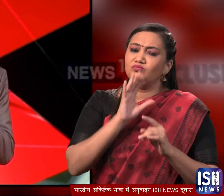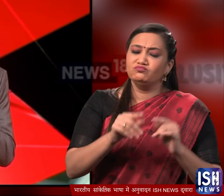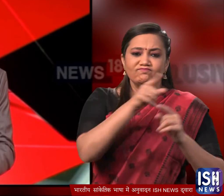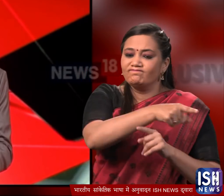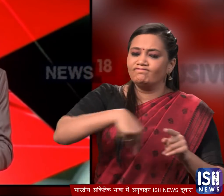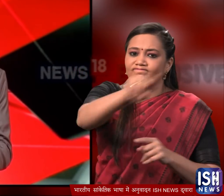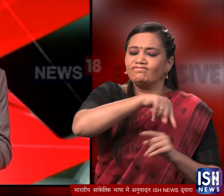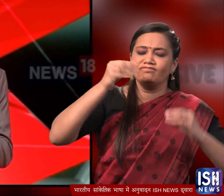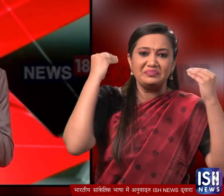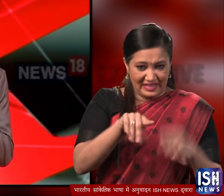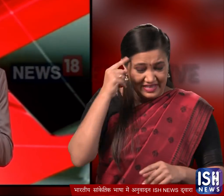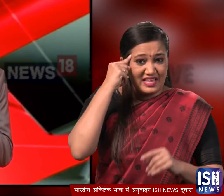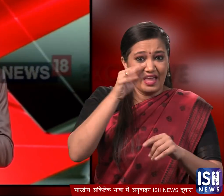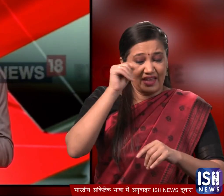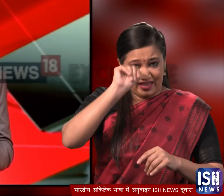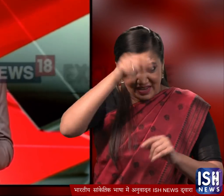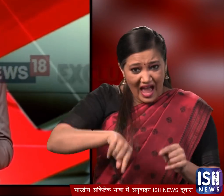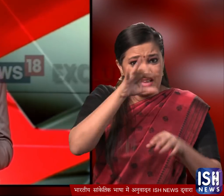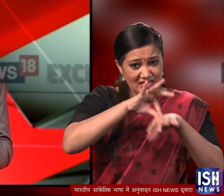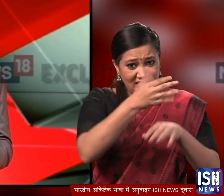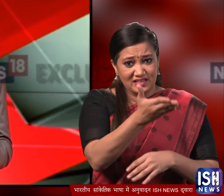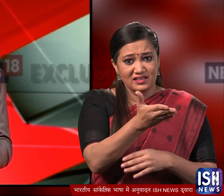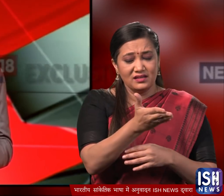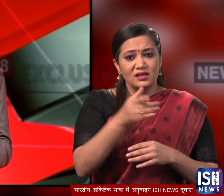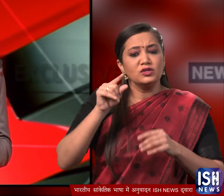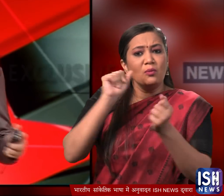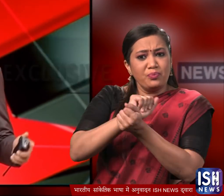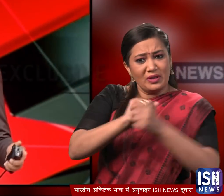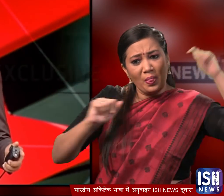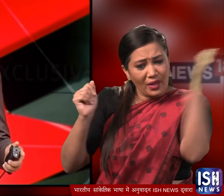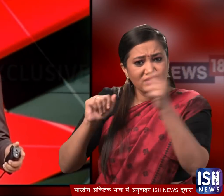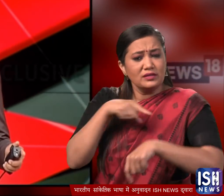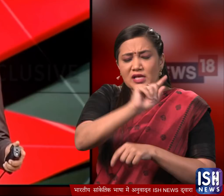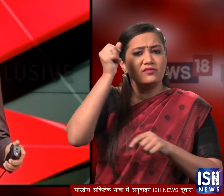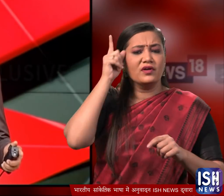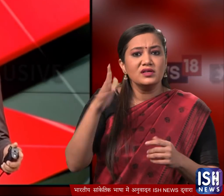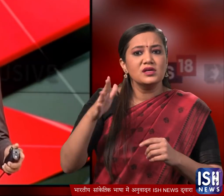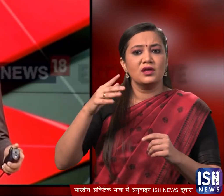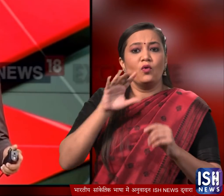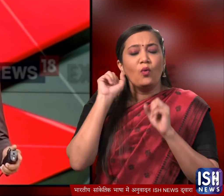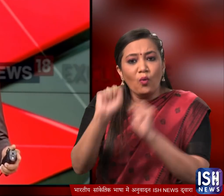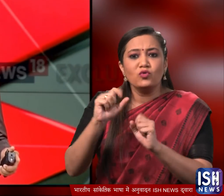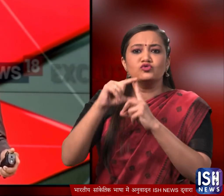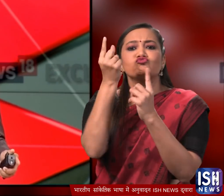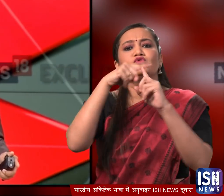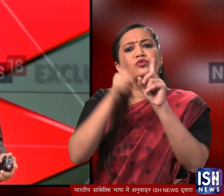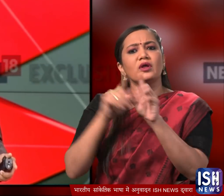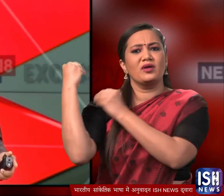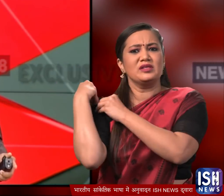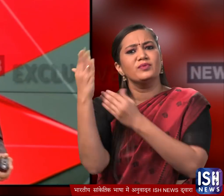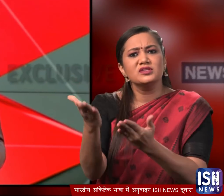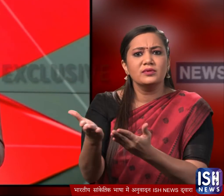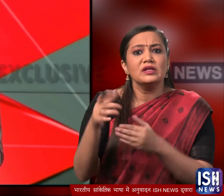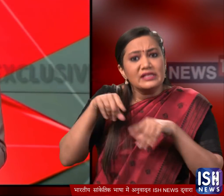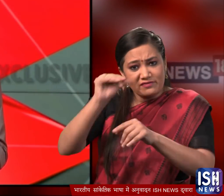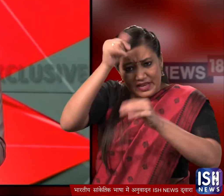पर धिक्कार है जो खुद को देश का नागरिक कहते हैं, लेकिन पुलिस वालों पर हमला करते समय भूल गए कि वर्दी पहनकर अपनी ड्यूटी